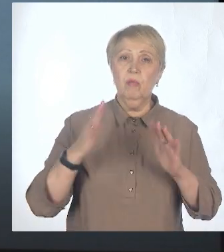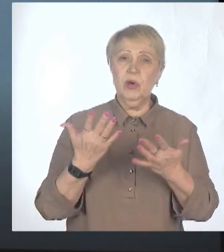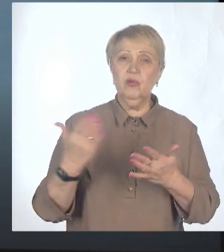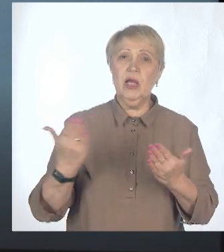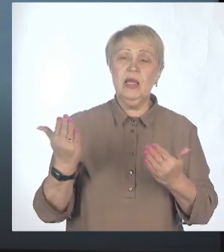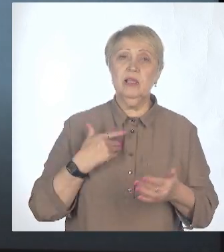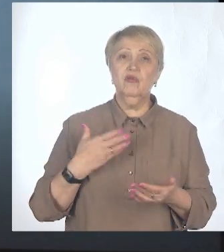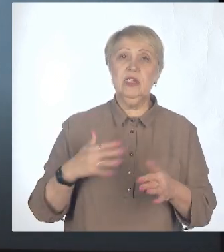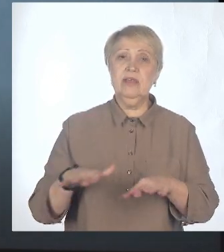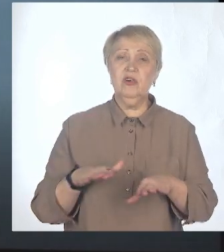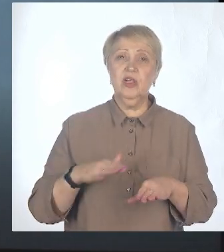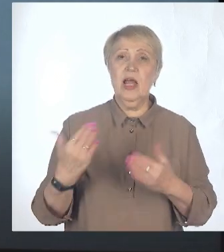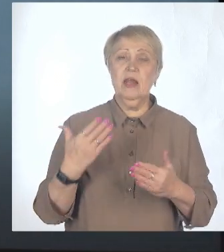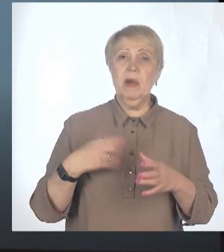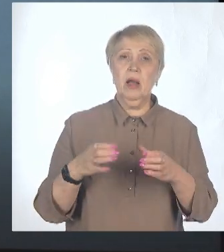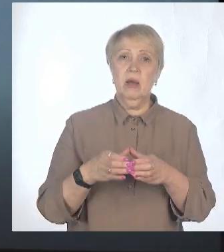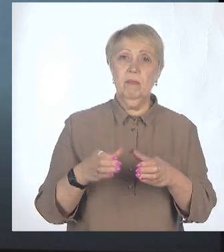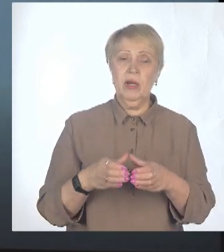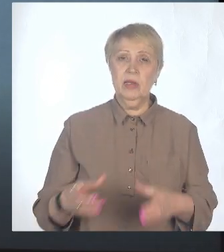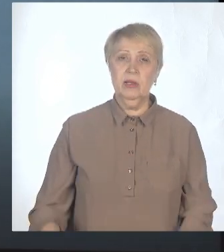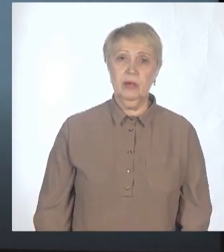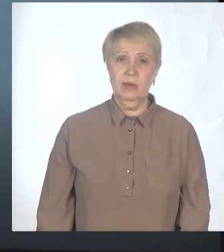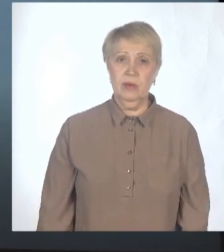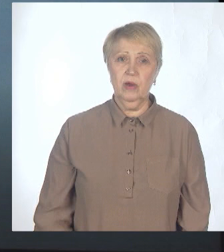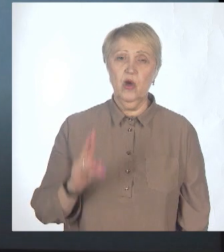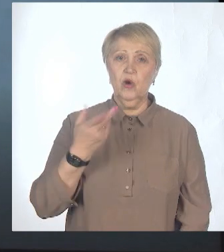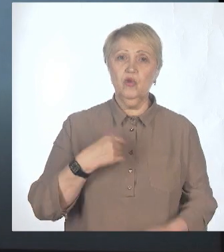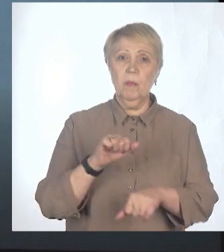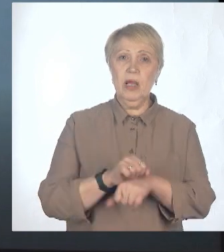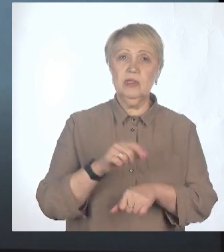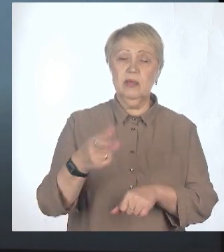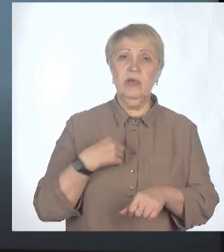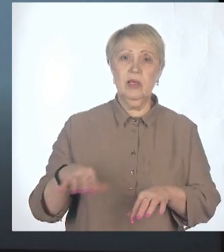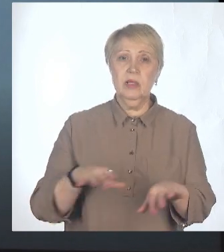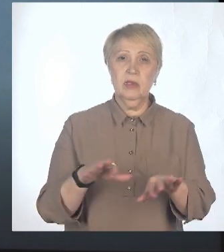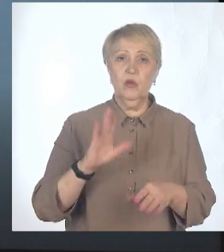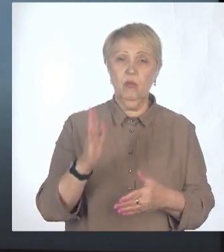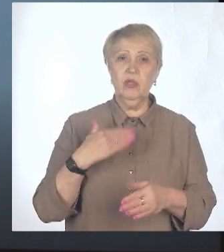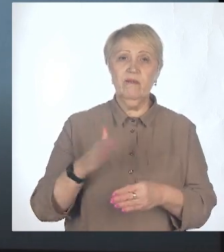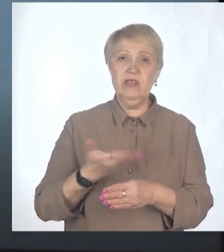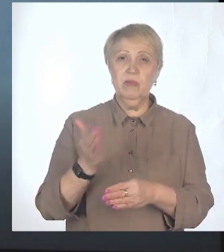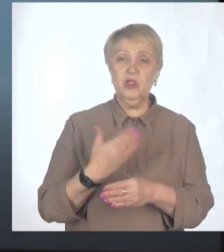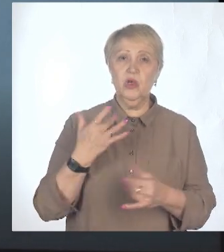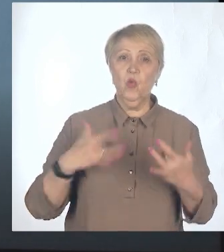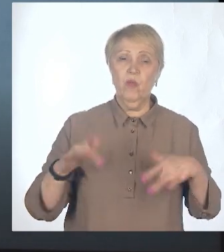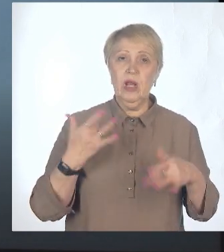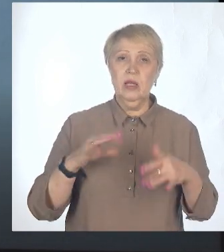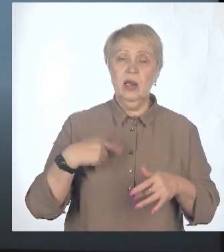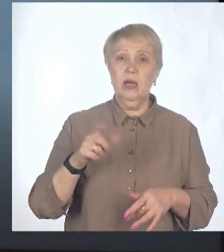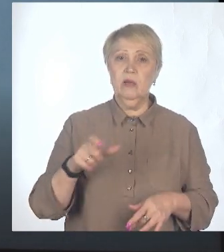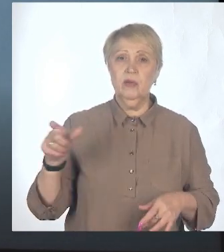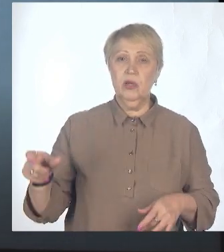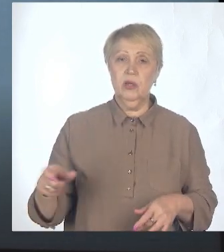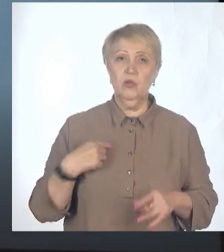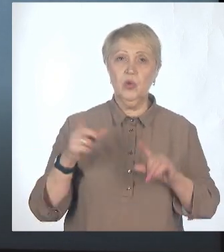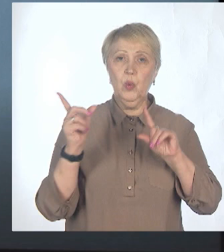движения. Либо компании, которые у нас приостановили деятельность, будут высвобождать персонал, и произойдет глобальная миграция